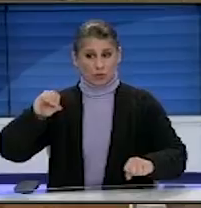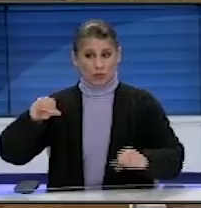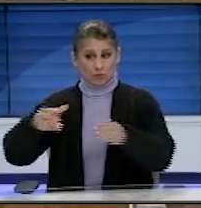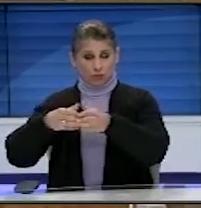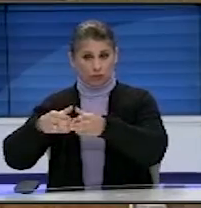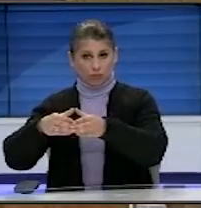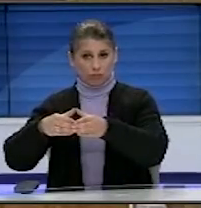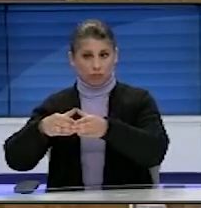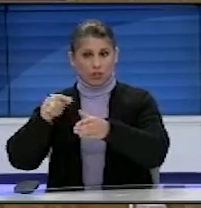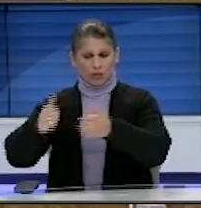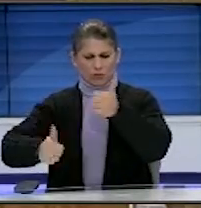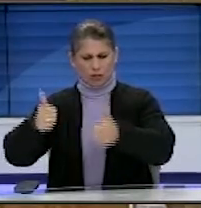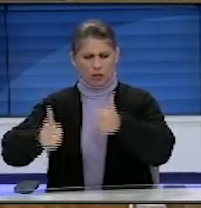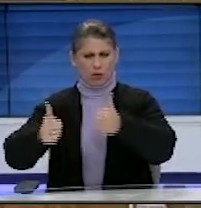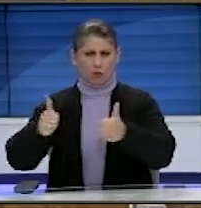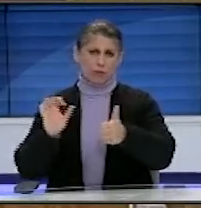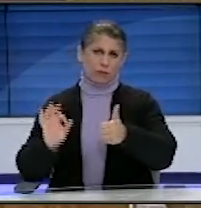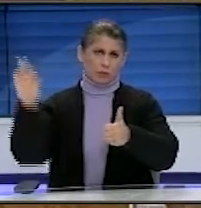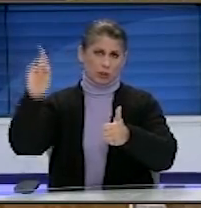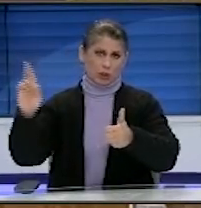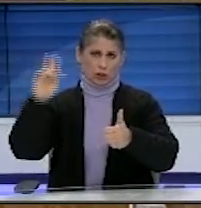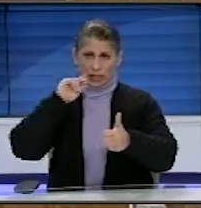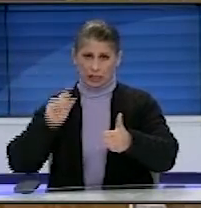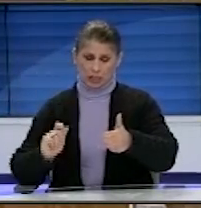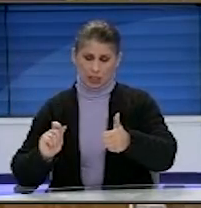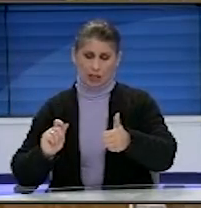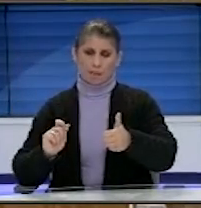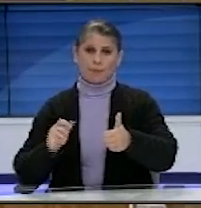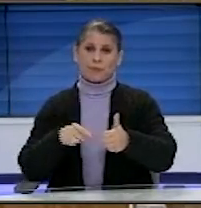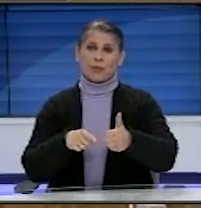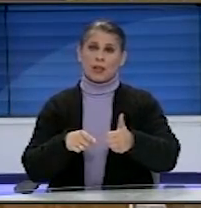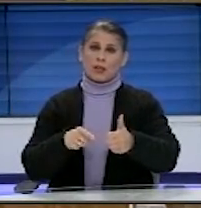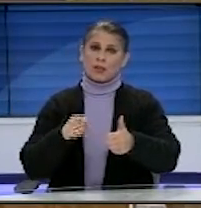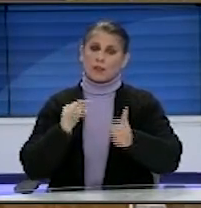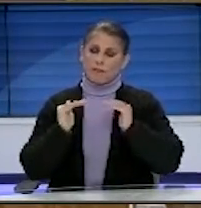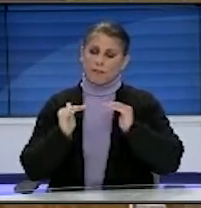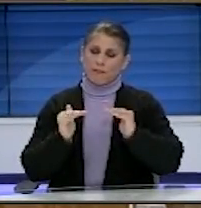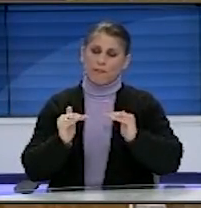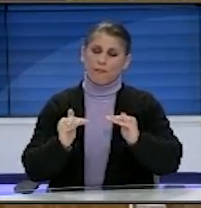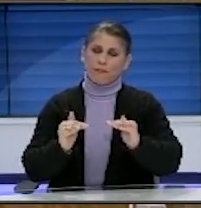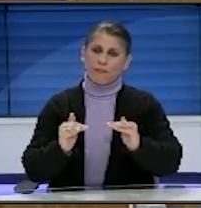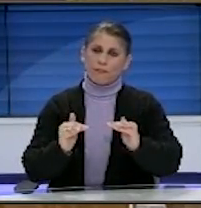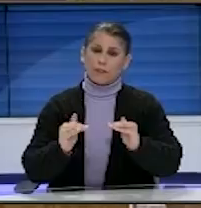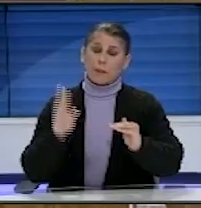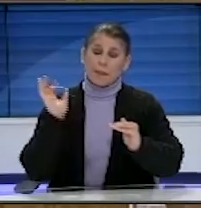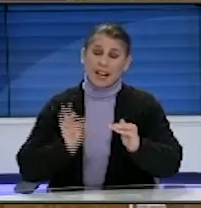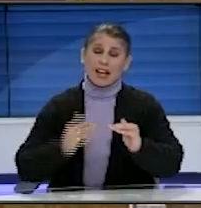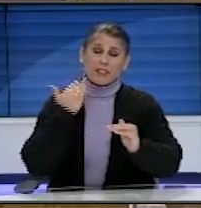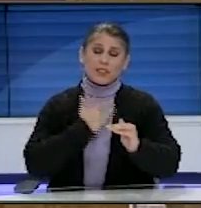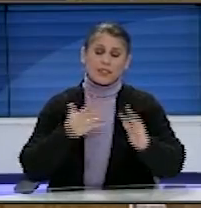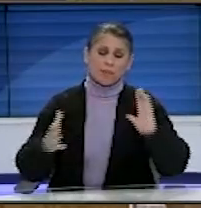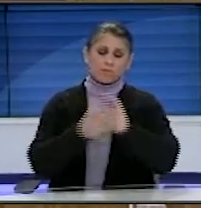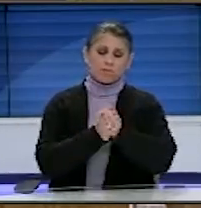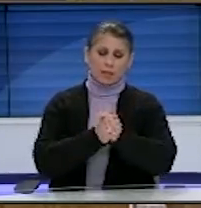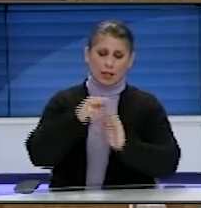στο πλαίσιο του σφοδρού ανταγωνισμού τους βέβαια με τη Ρωσία και την Κίνα, είναι η διατήρηση πάση θυσία της συνοχής του